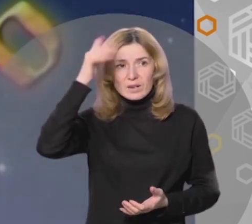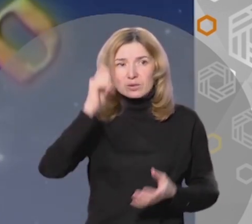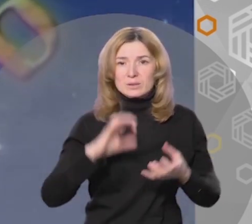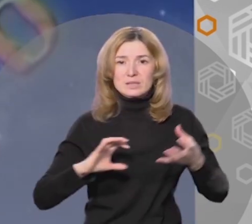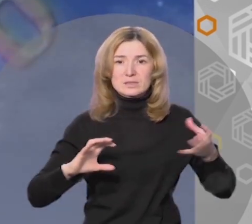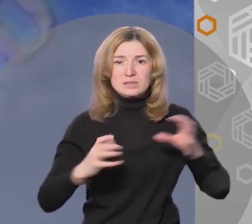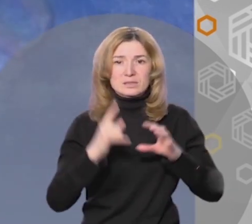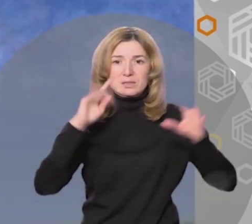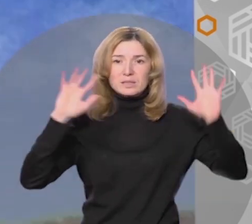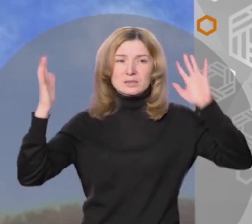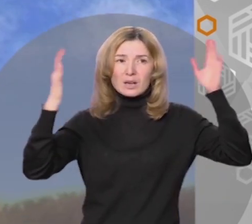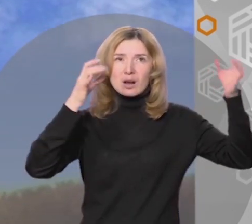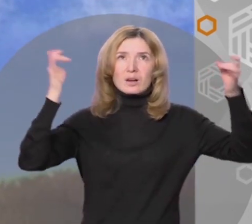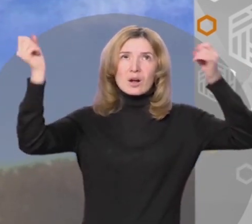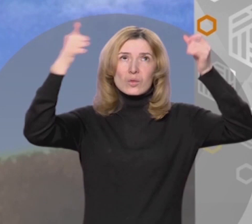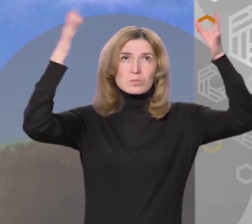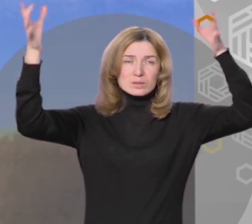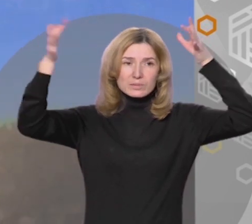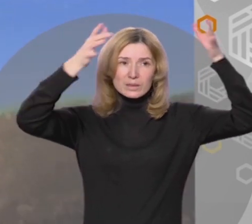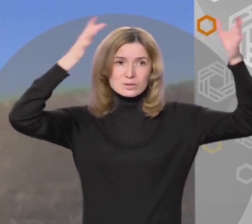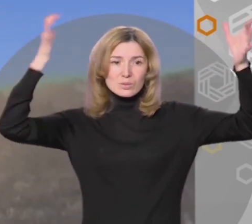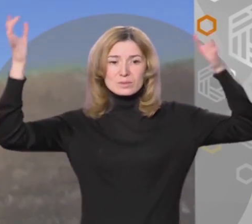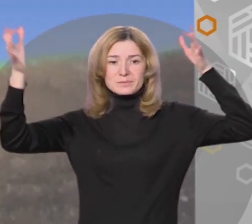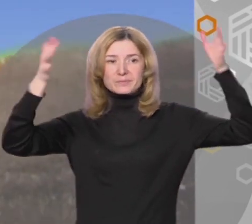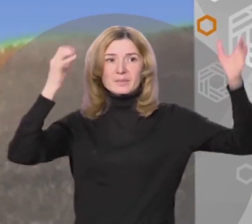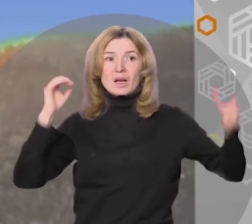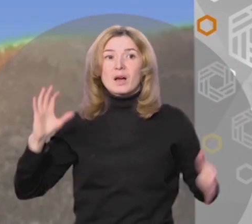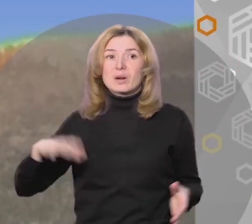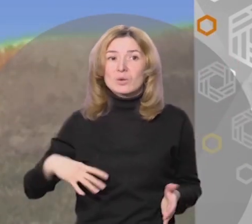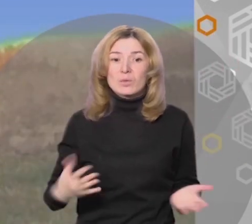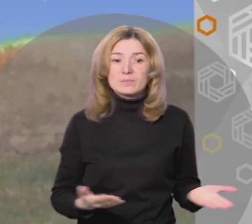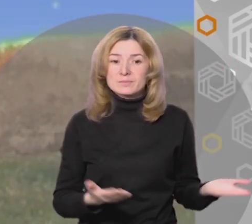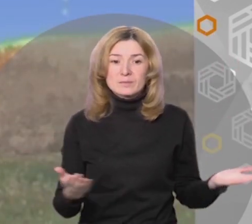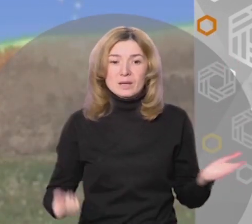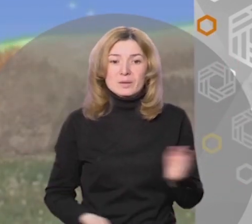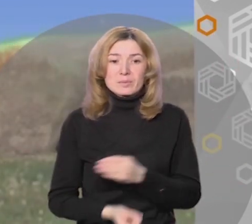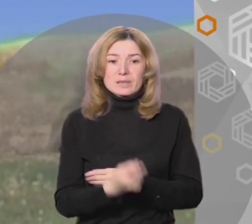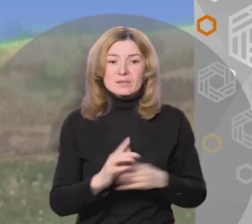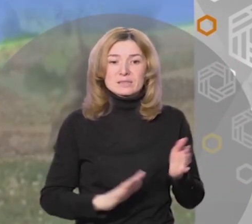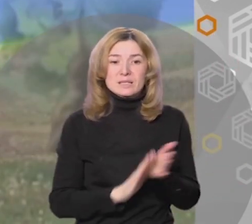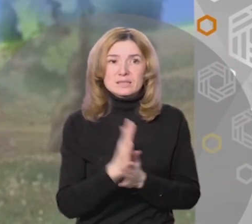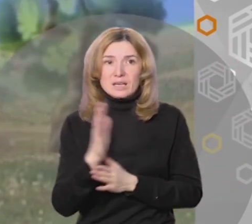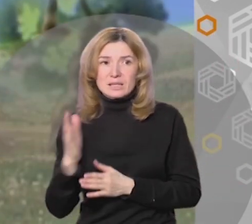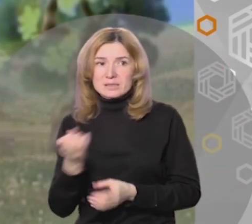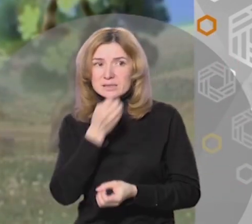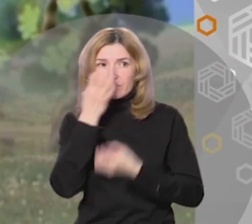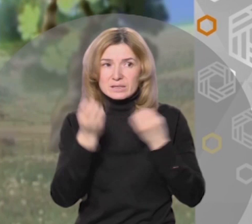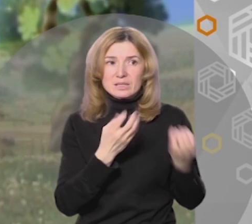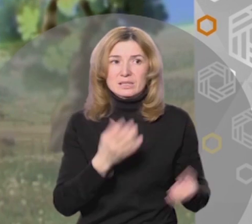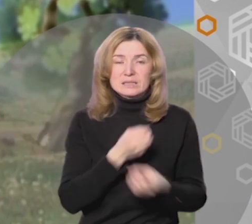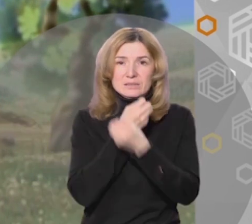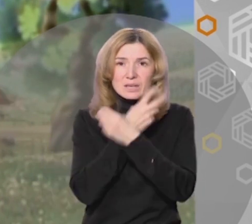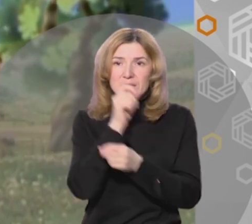Над водой, над землей засиял небосвод голубой. А потом? Появились